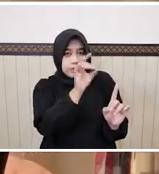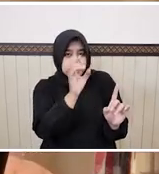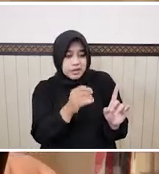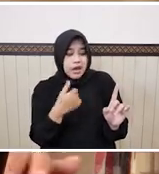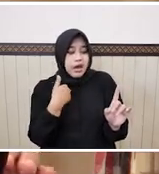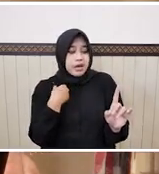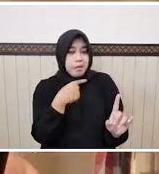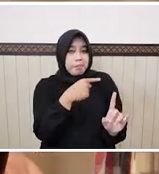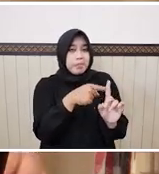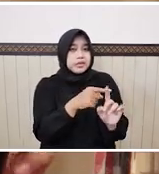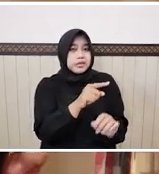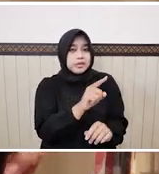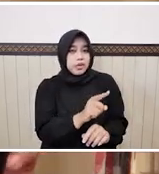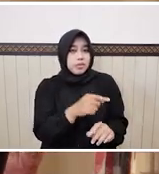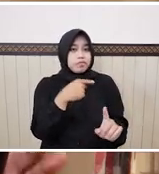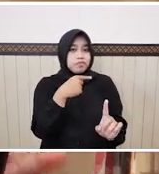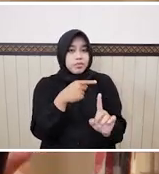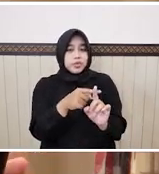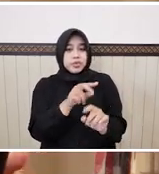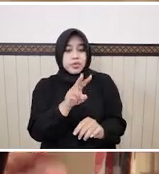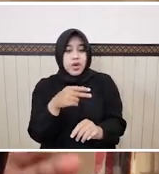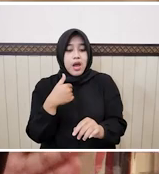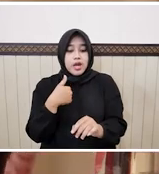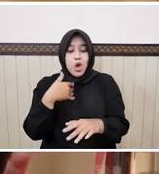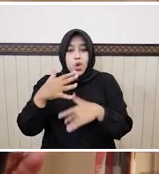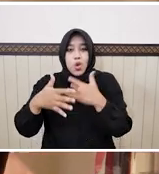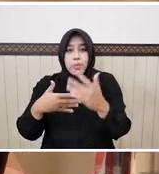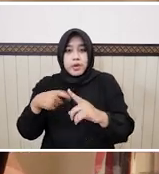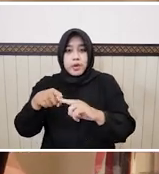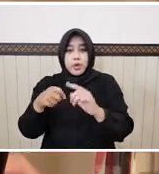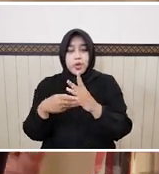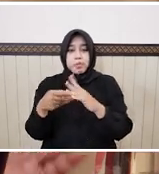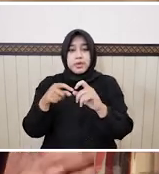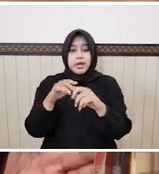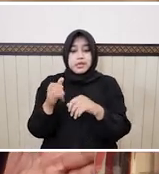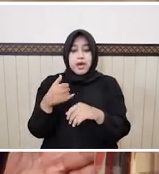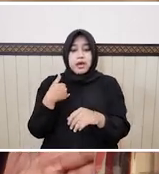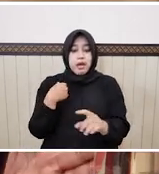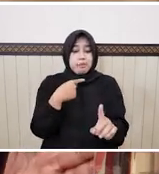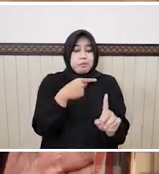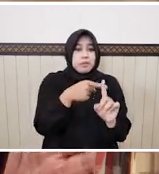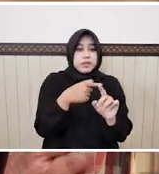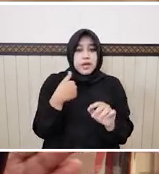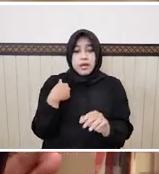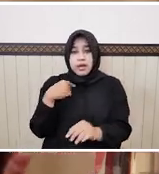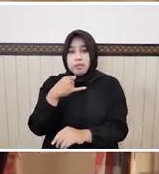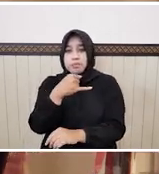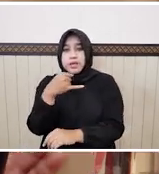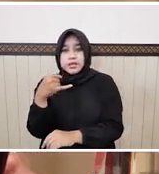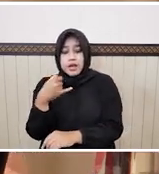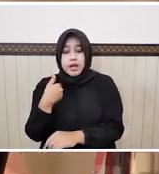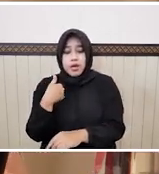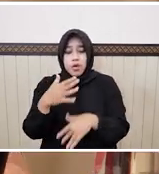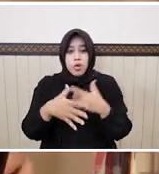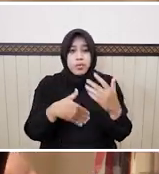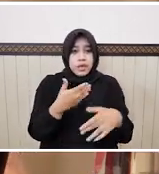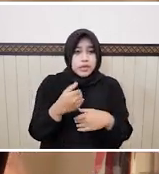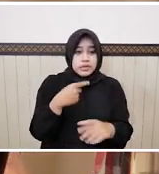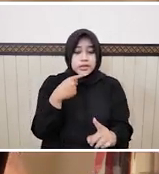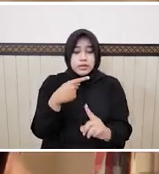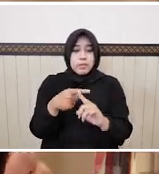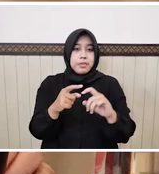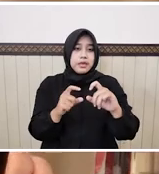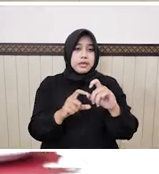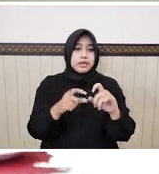ada persatu Plus 2 ada yang kombinasi plus-minus ada yang kombinasi lagi sama silinder